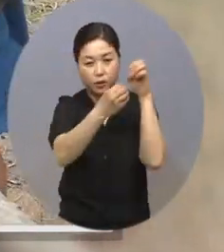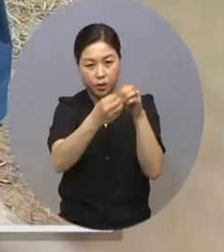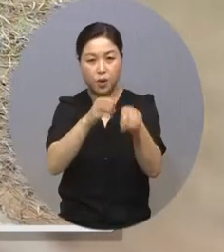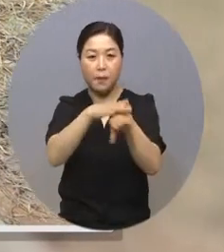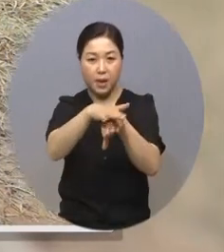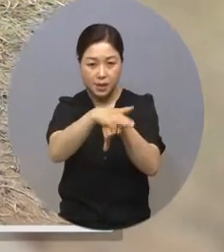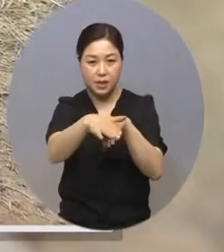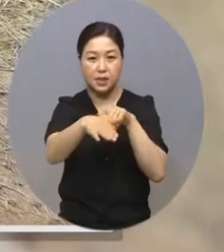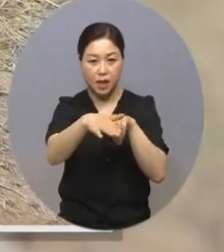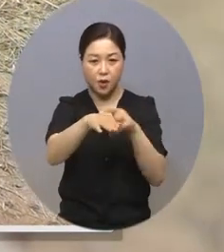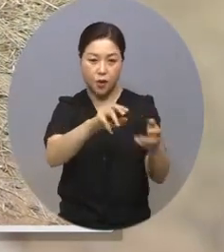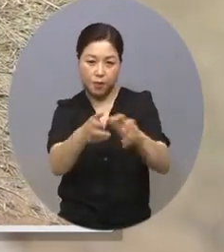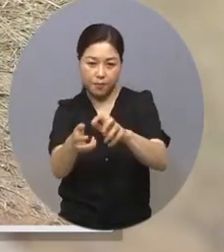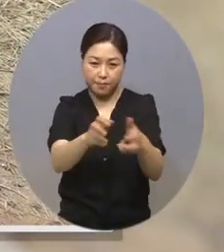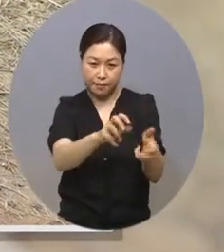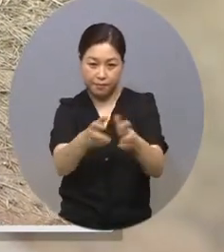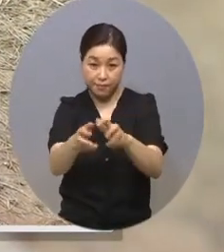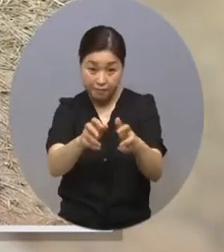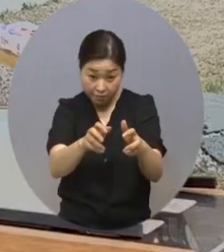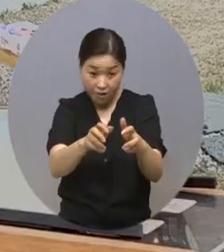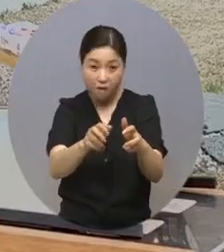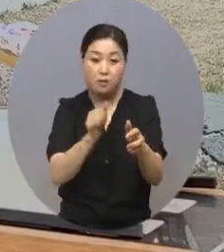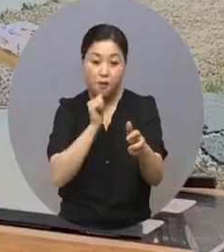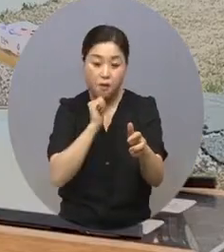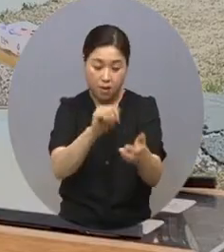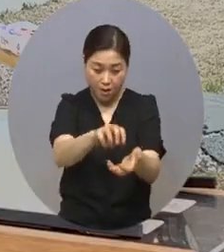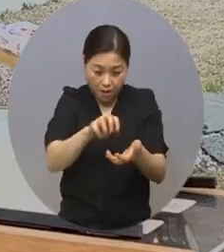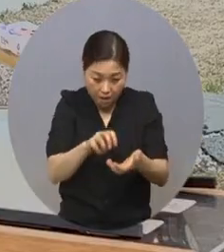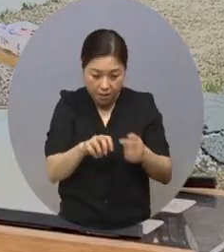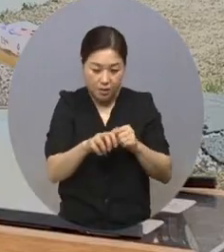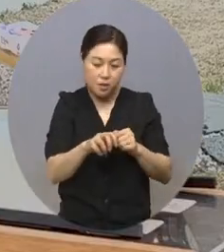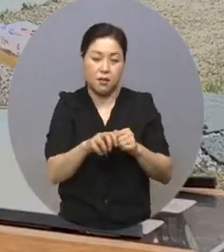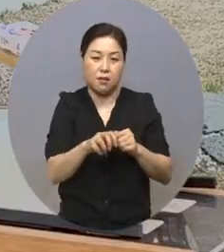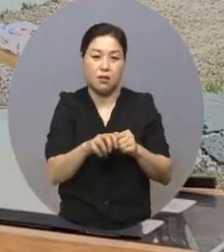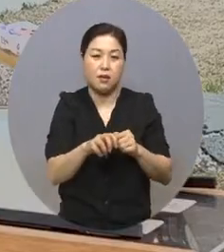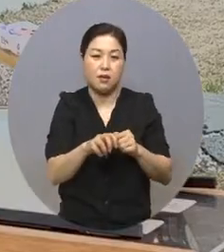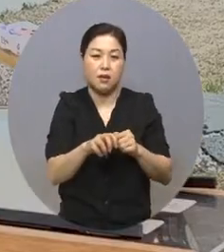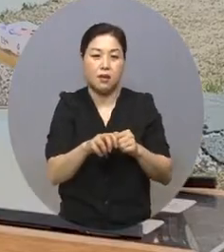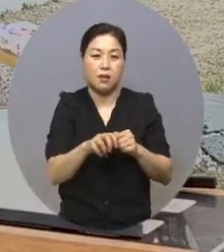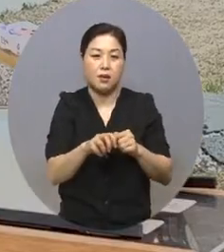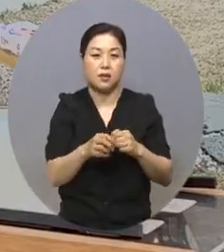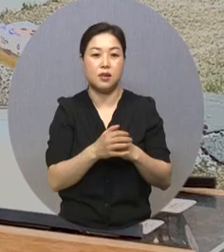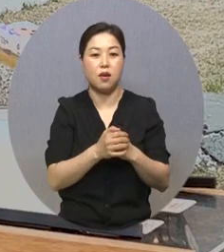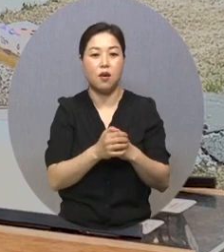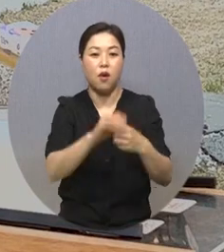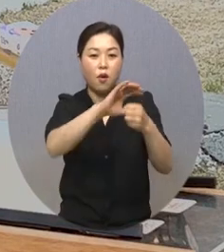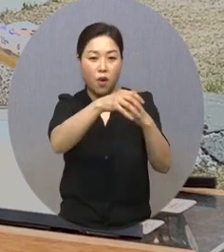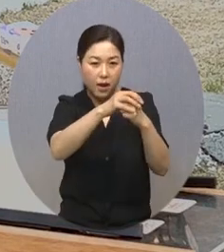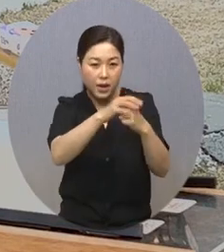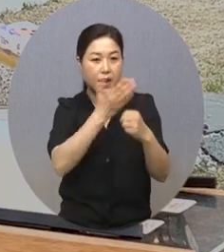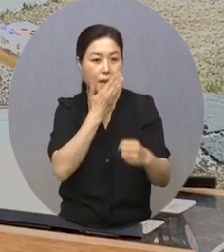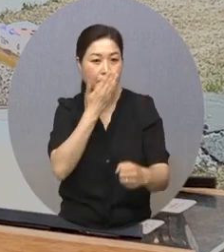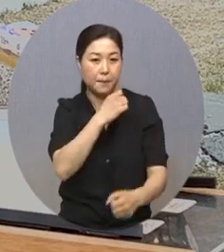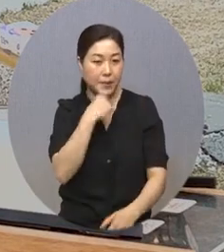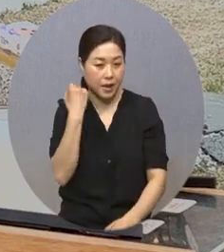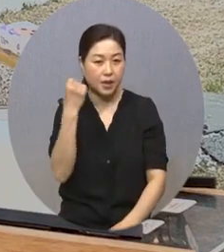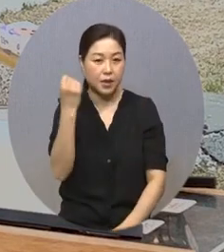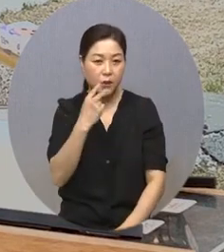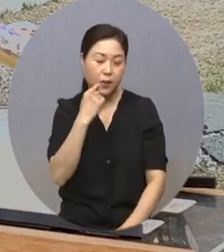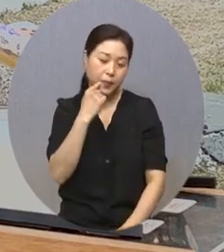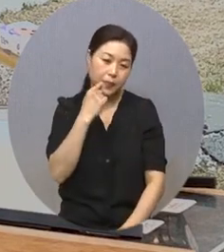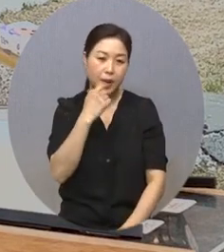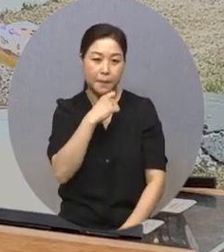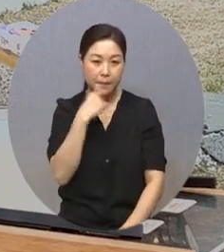예 가지고 컸기 건데요 그래서 굉장히 그 열 개 과일의 단 마음과 삶 게